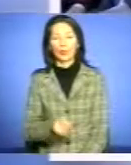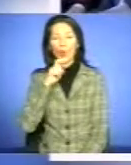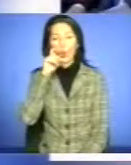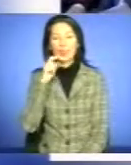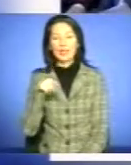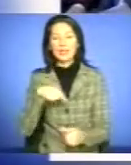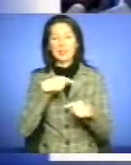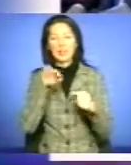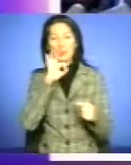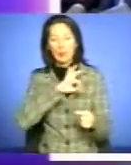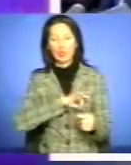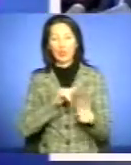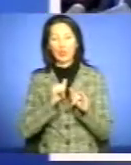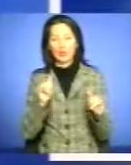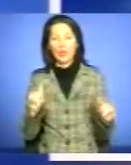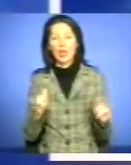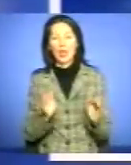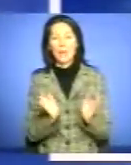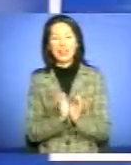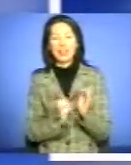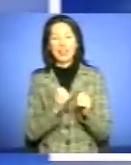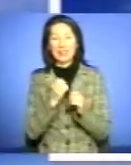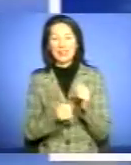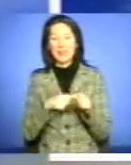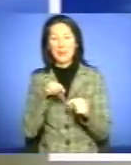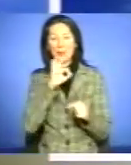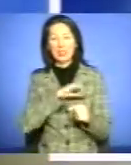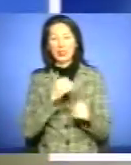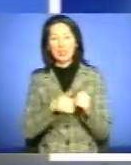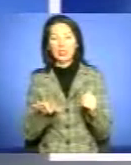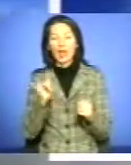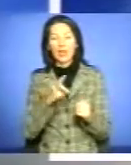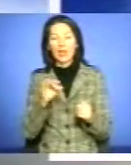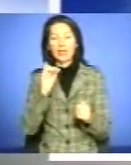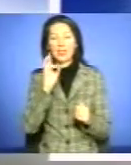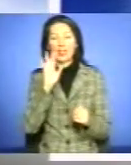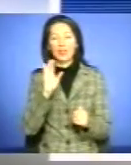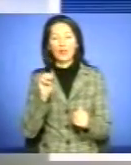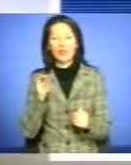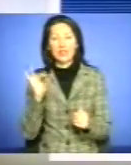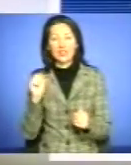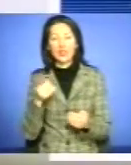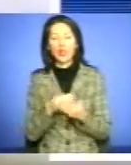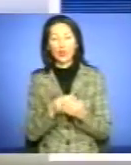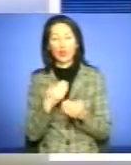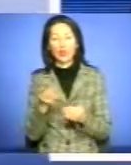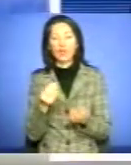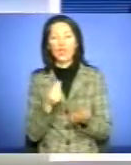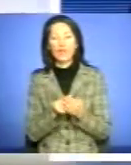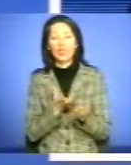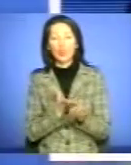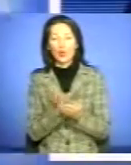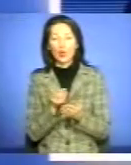Український бізнес розвиває мале та середнє підприємництво через регіональні інвестиційні фонди. Вони фінансують